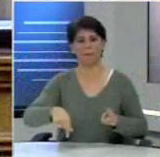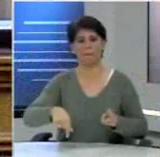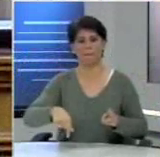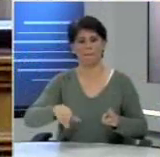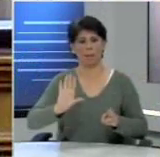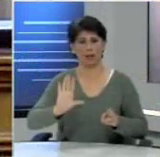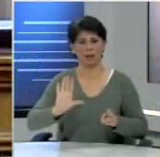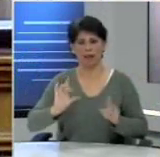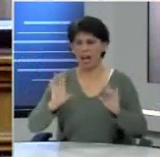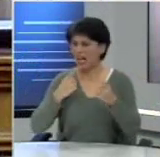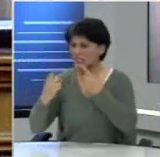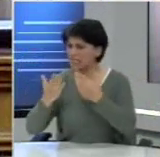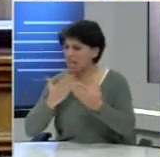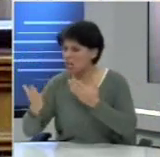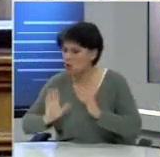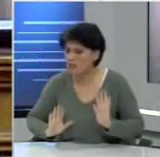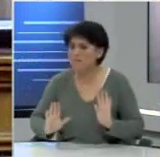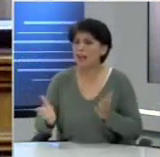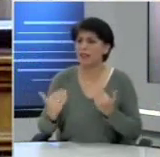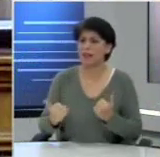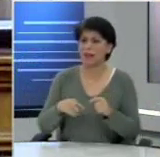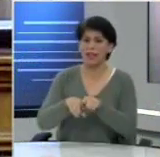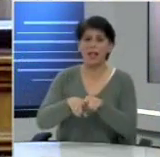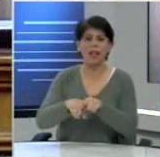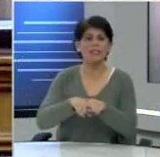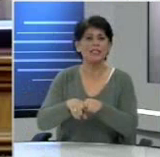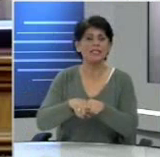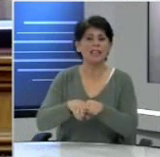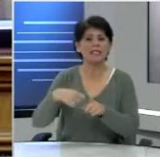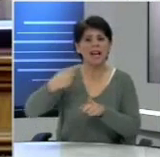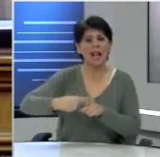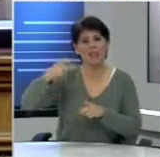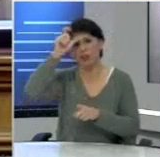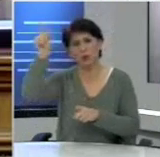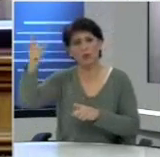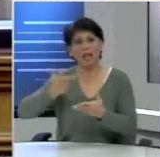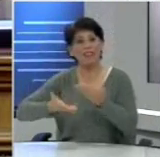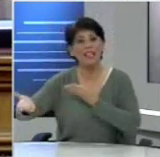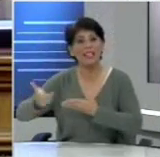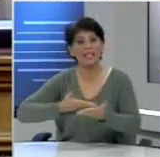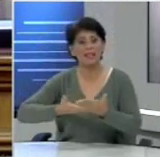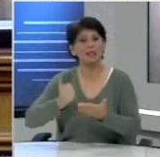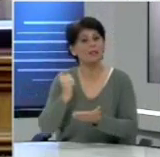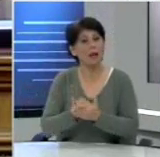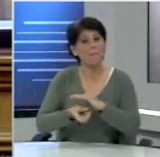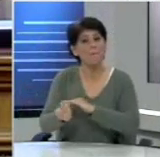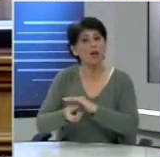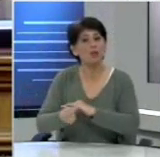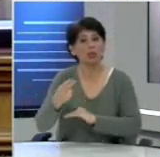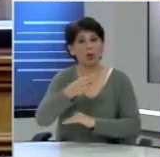υπουργών στη διαχείριση των ελληνοτουρκικών ζητημάτων, αλλά και στη διαχείριση του προσφυγικού.